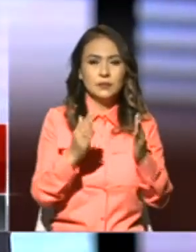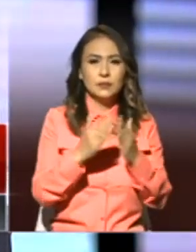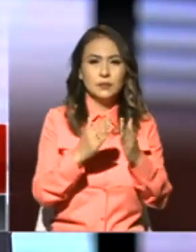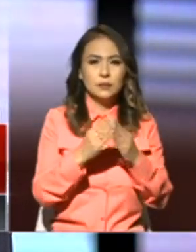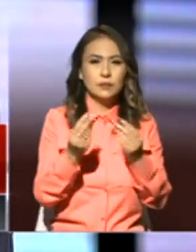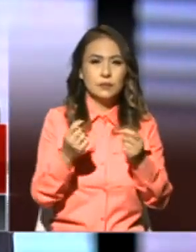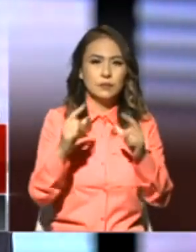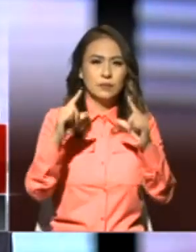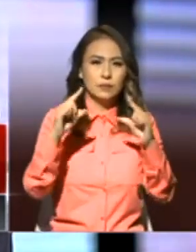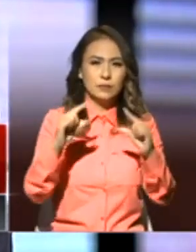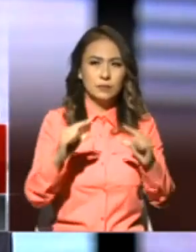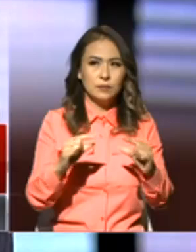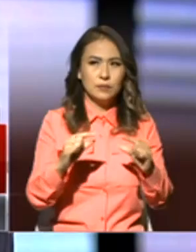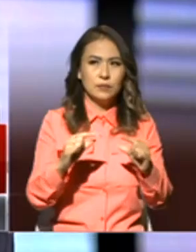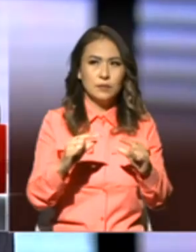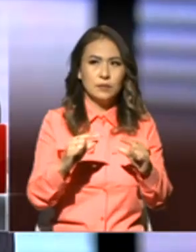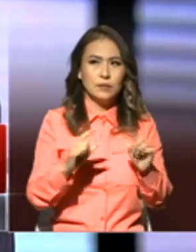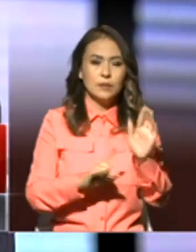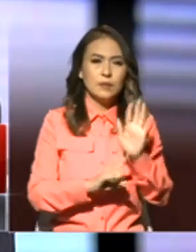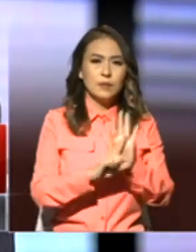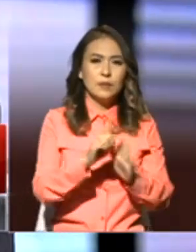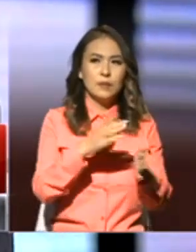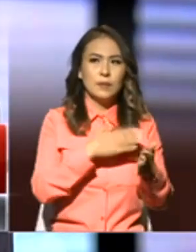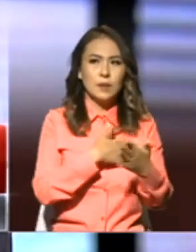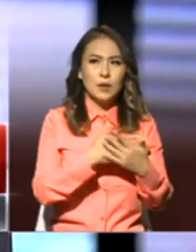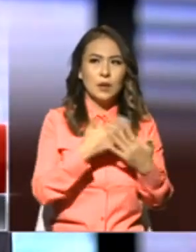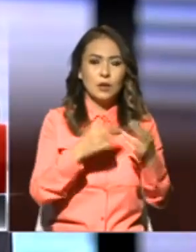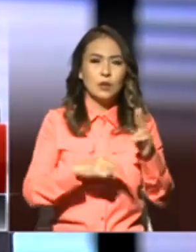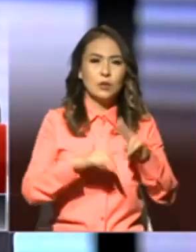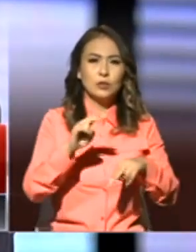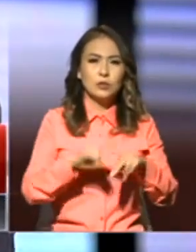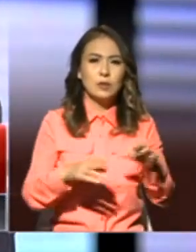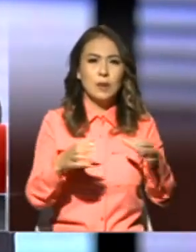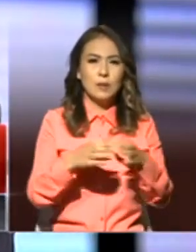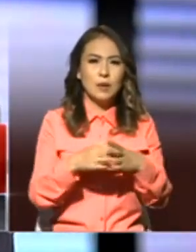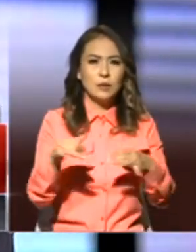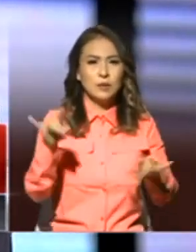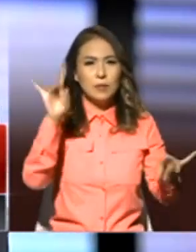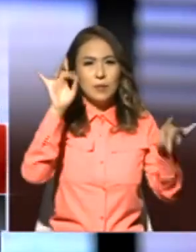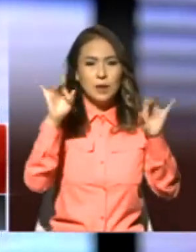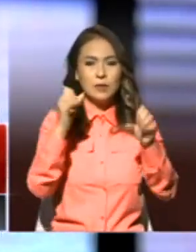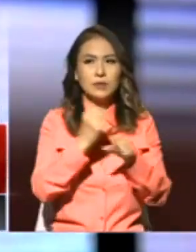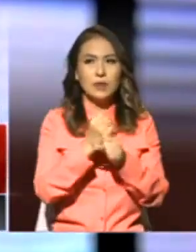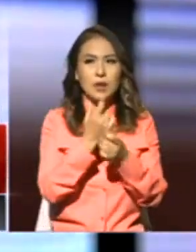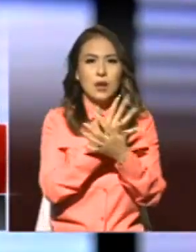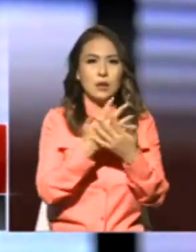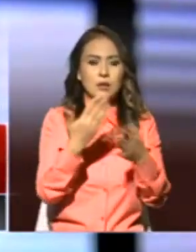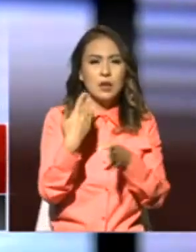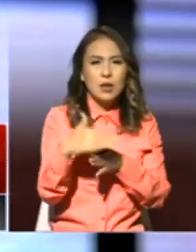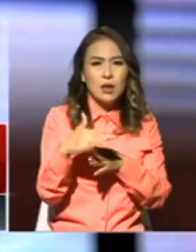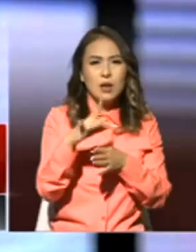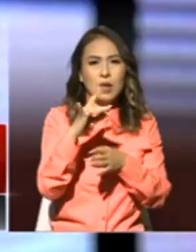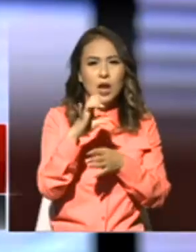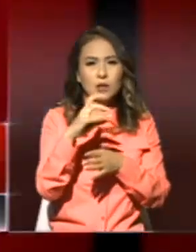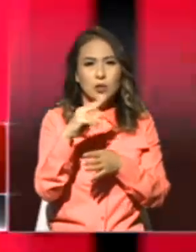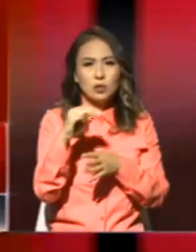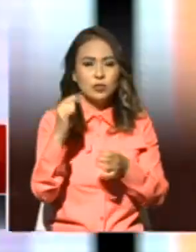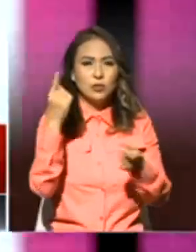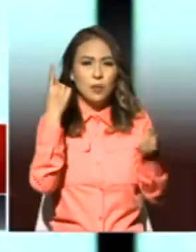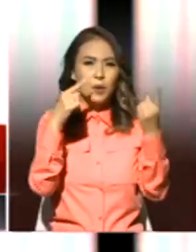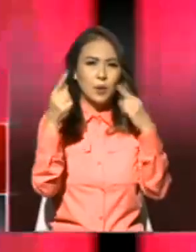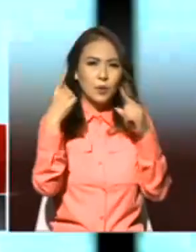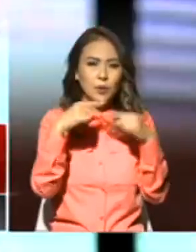түсіп, ақырынан бәсеңдей бастады. Құрылыс компанияларда кәрі паника басталды. Әр түрлі жаңағы бөл төлеу, басқа бір инструменттерін ойлап шығарып